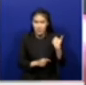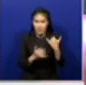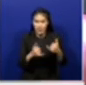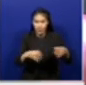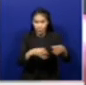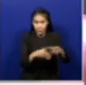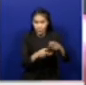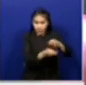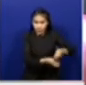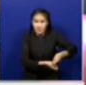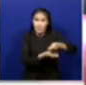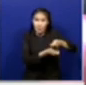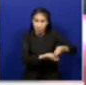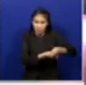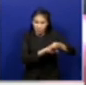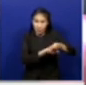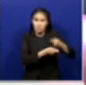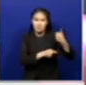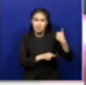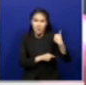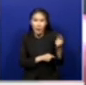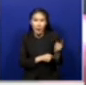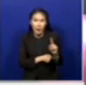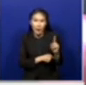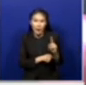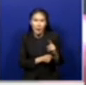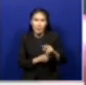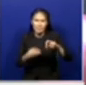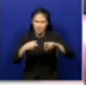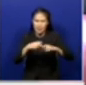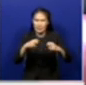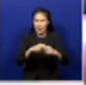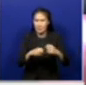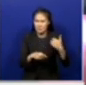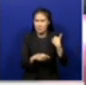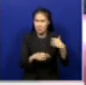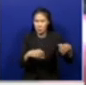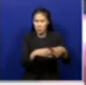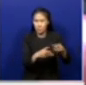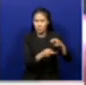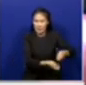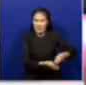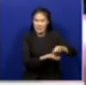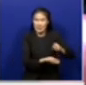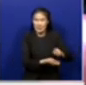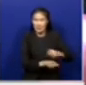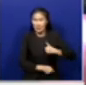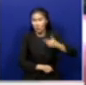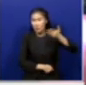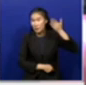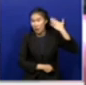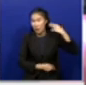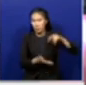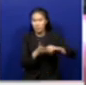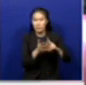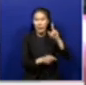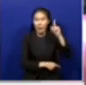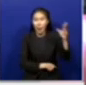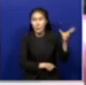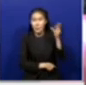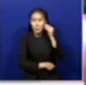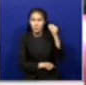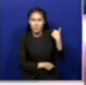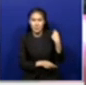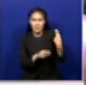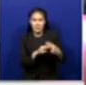รผมเห็นปัญหาอย่างนึงก็คือเมื่อไม่กี่วันที่ผ่านมามีข่าวว่ามีรายชื่อ